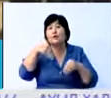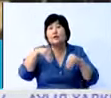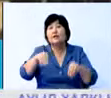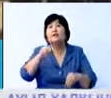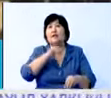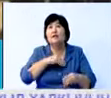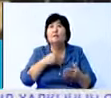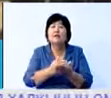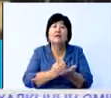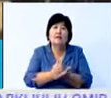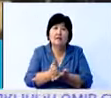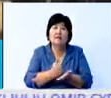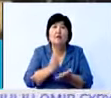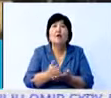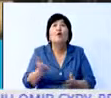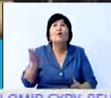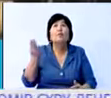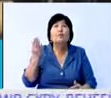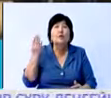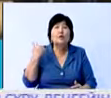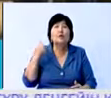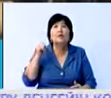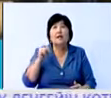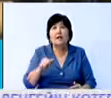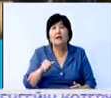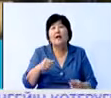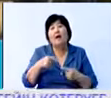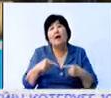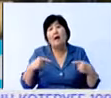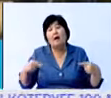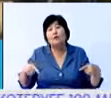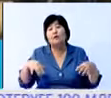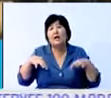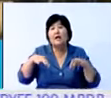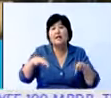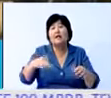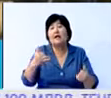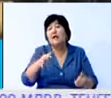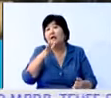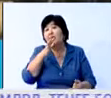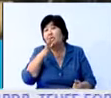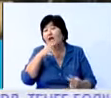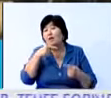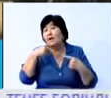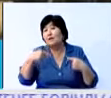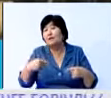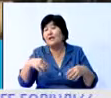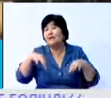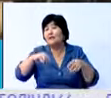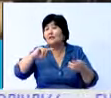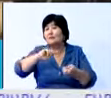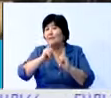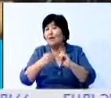жұмыс істеп келе жатырмыз. Бұрын да әртүрлі техникалардың несіне, қазір заманауи техникалардың жақсаруына